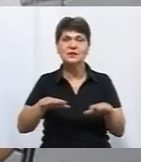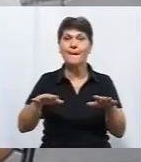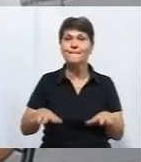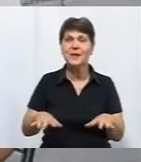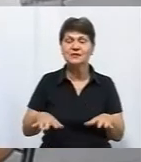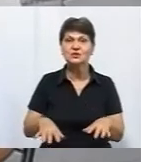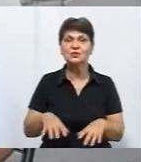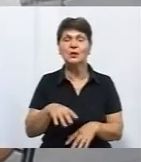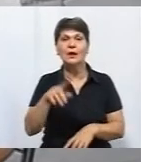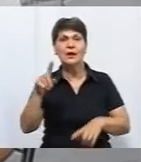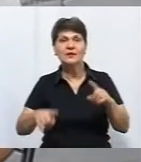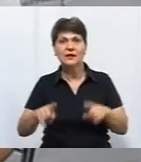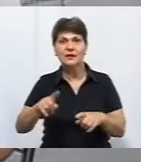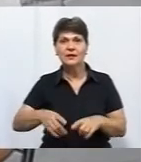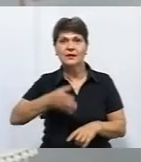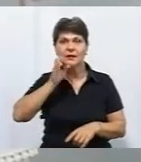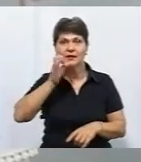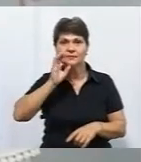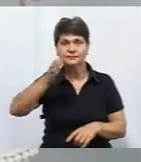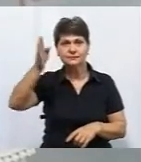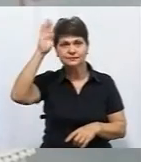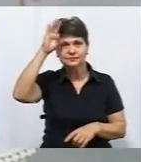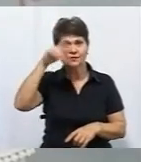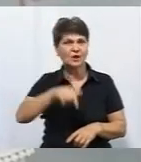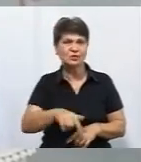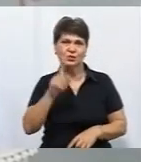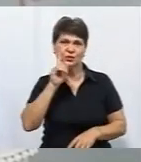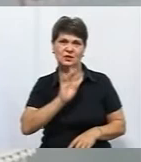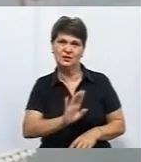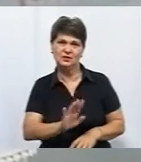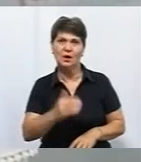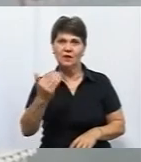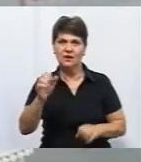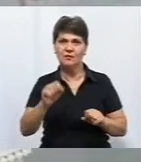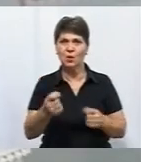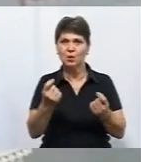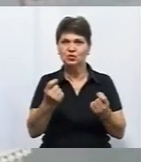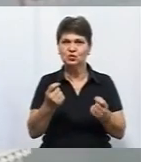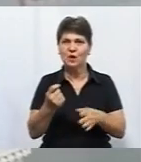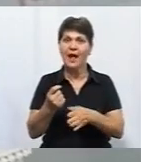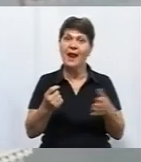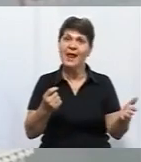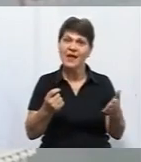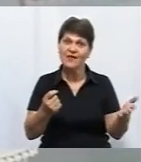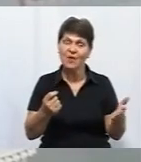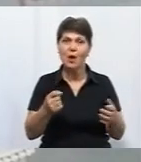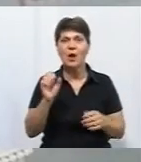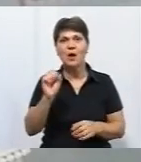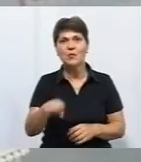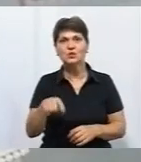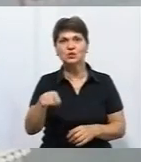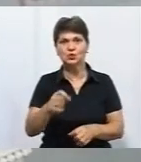Наприклад, деякі поїлочки нам дзвонили і казали, що ось тут незручно, ви могли б перемістити трохи лівіше, або тут ми